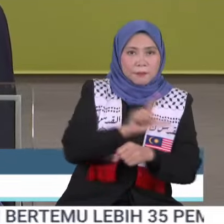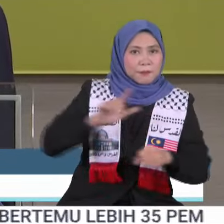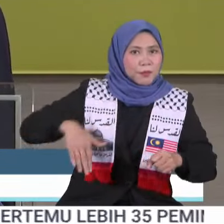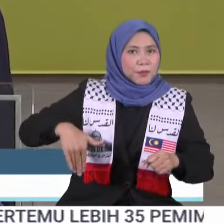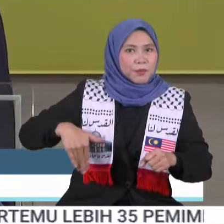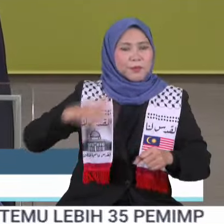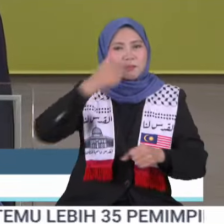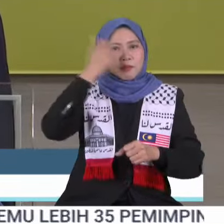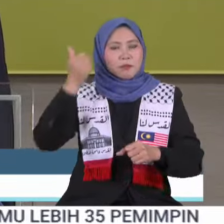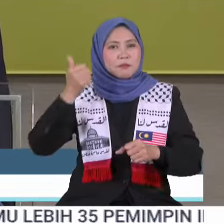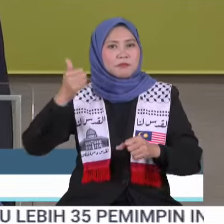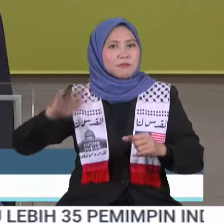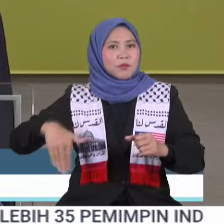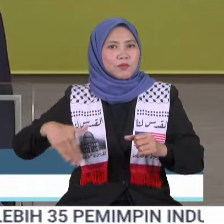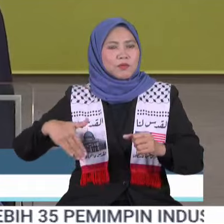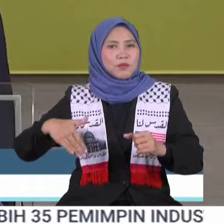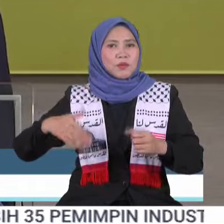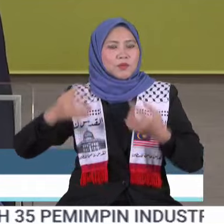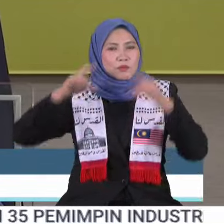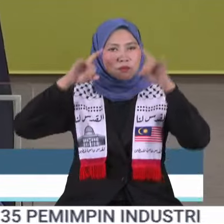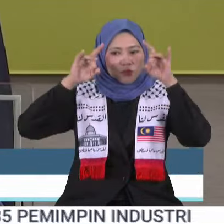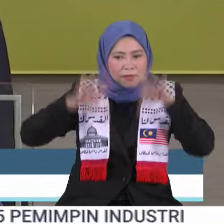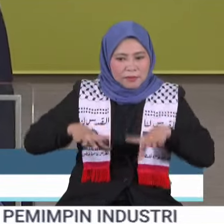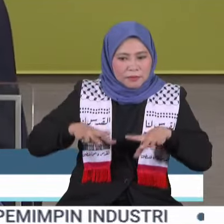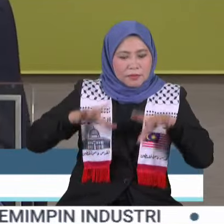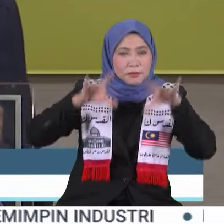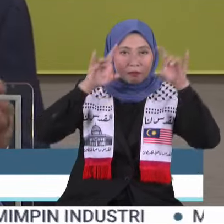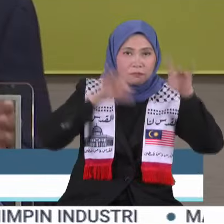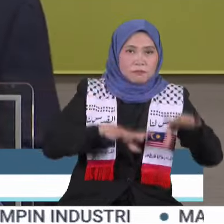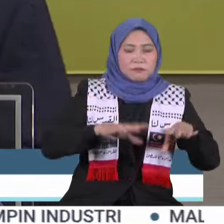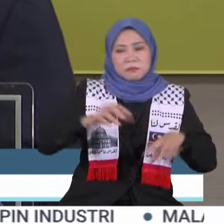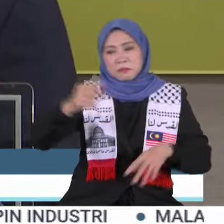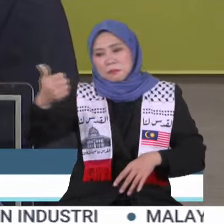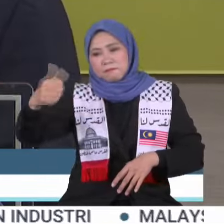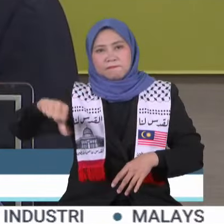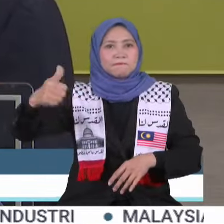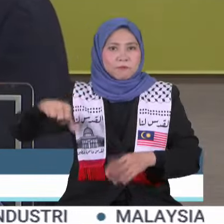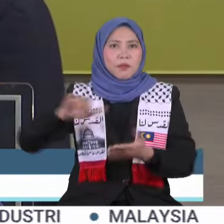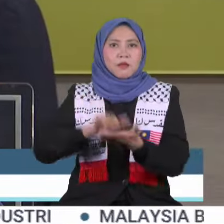dia belum melalui TR itu adalah sebahagian